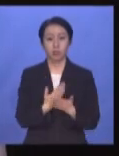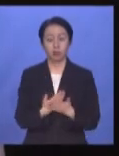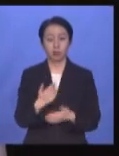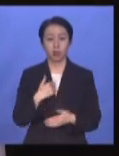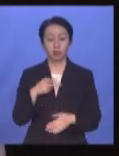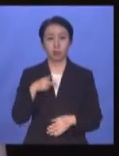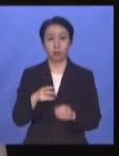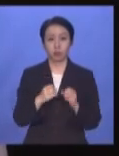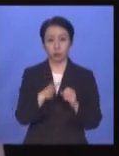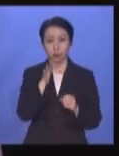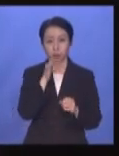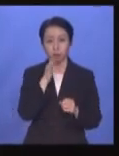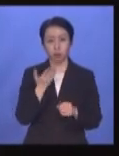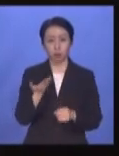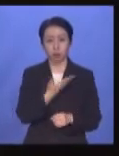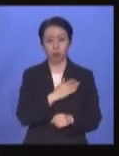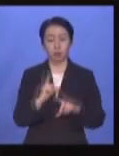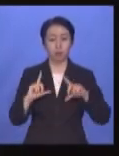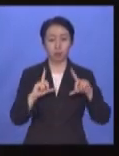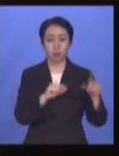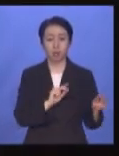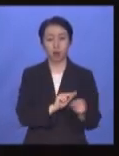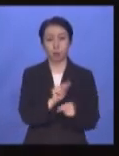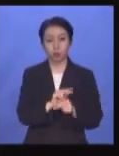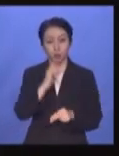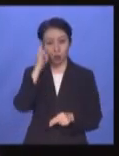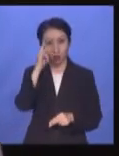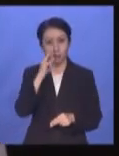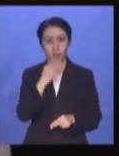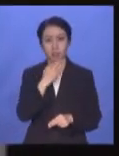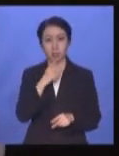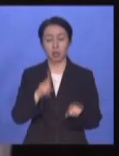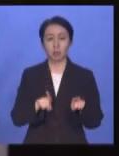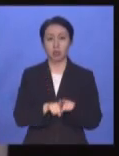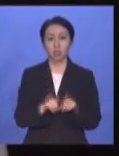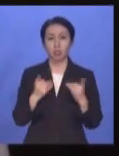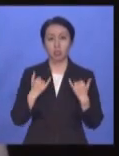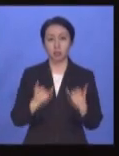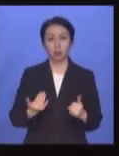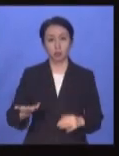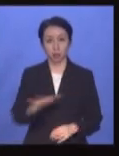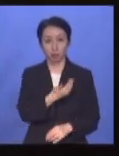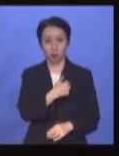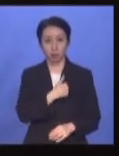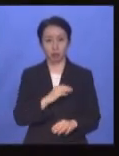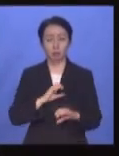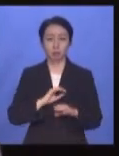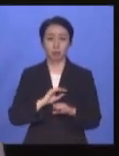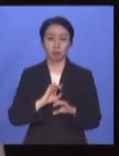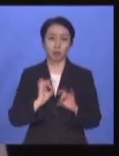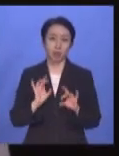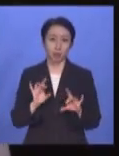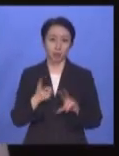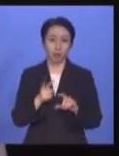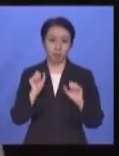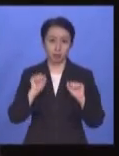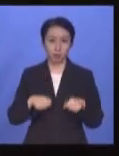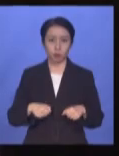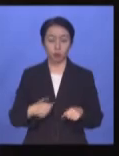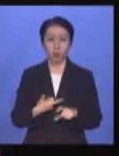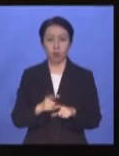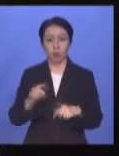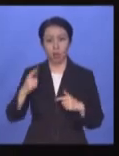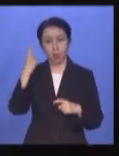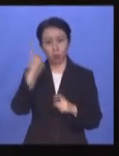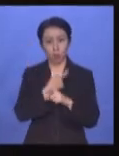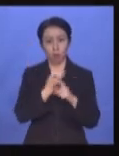В 2015 году мы ездили и преподавали казахский язык. И точно так же сегодня мы хотим поделиться этой возможностью, этой